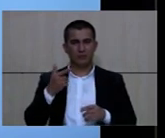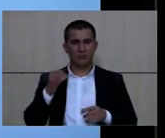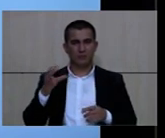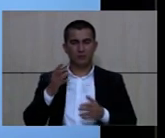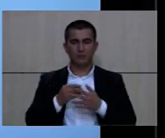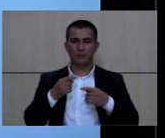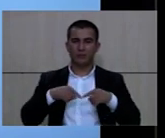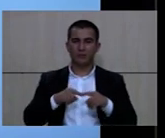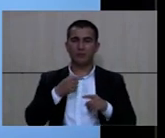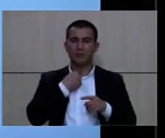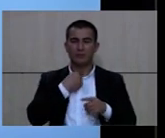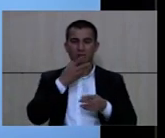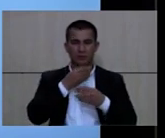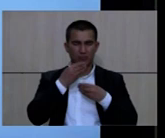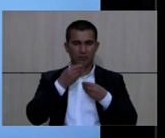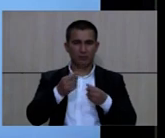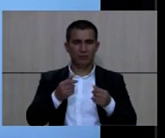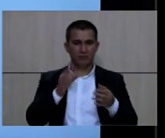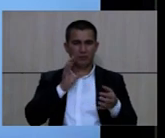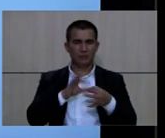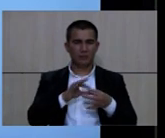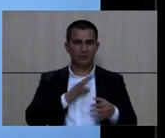bo'lgan tebranishlar chastotasi uchraydi.